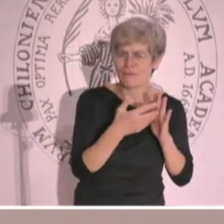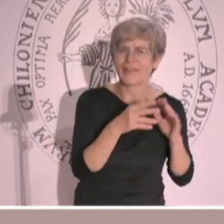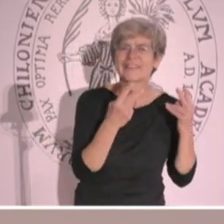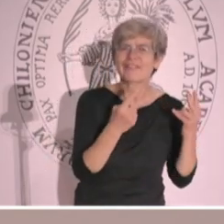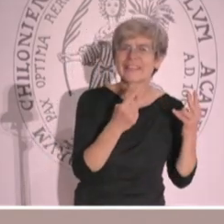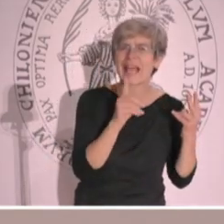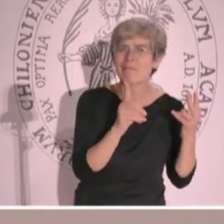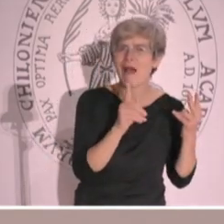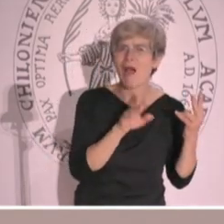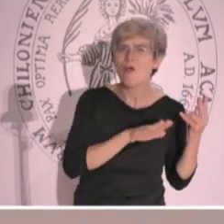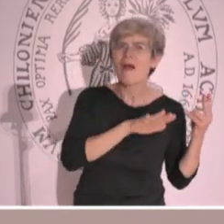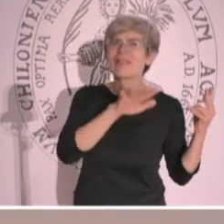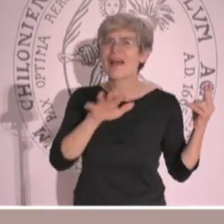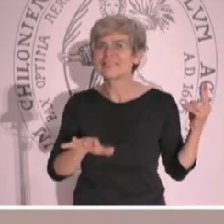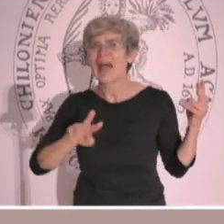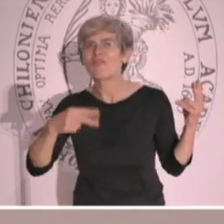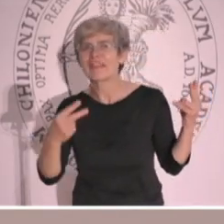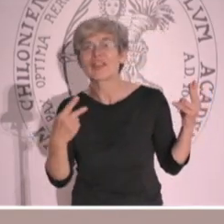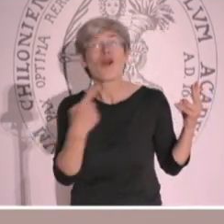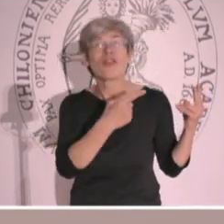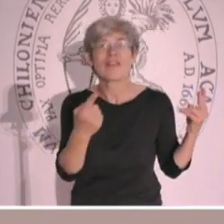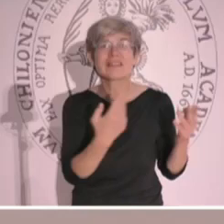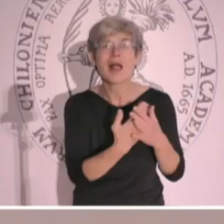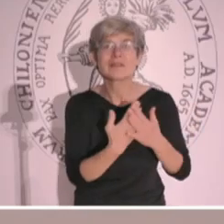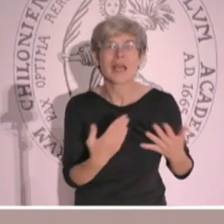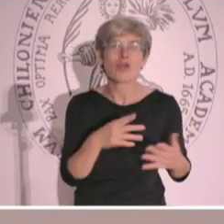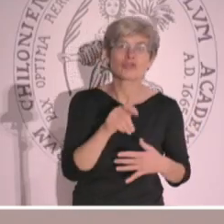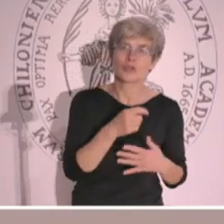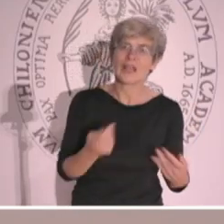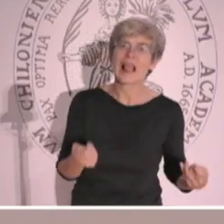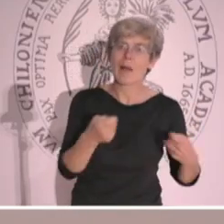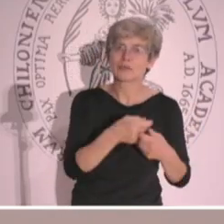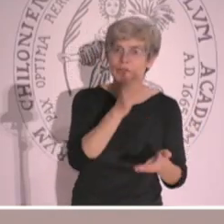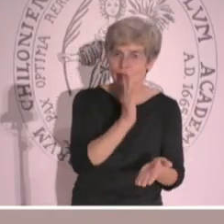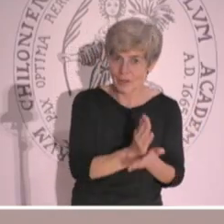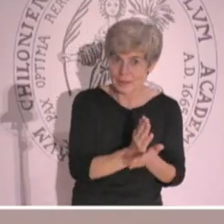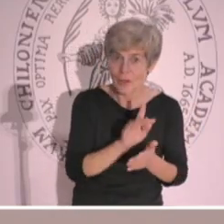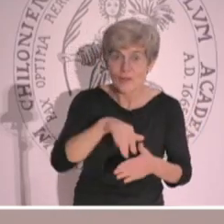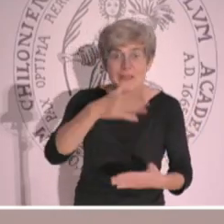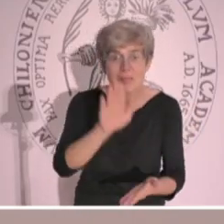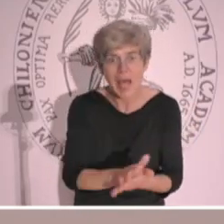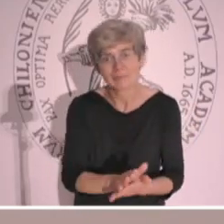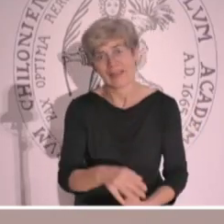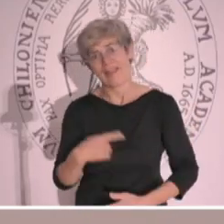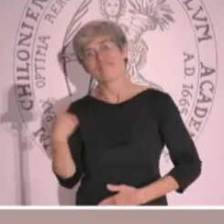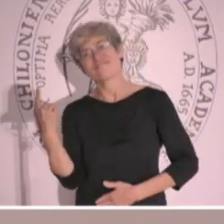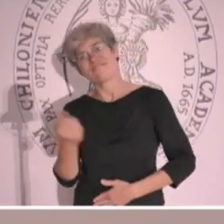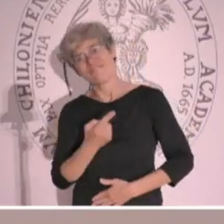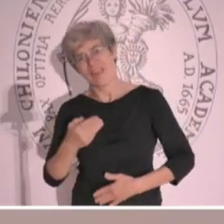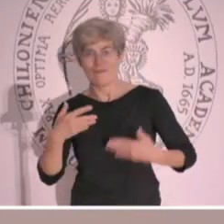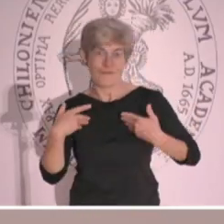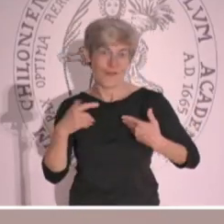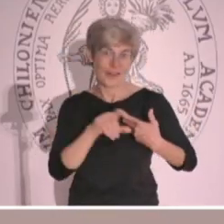ein bisschen länger bleiben nach dem Abschluss, wir würden uns sehr, sehr darüber freuen.